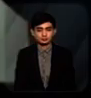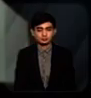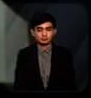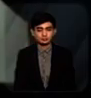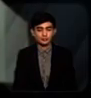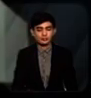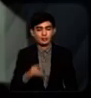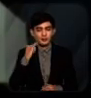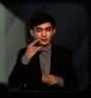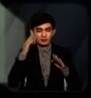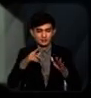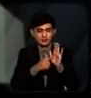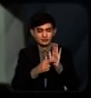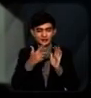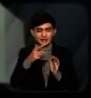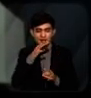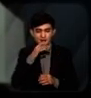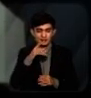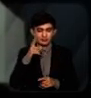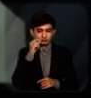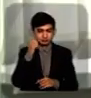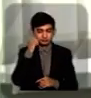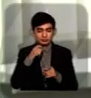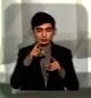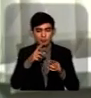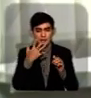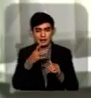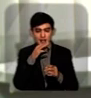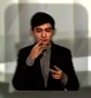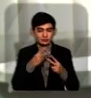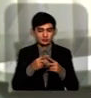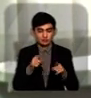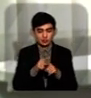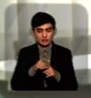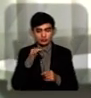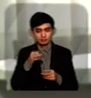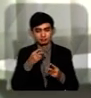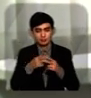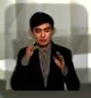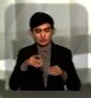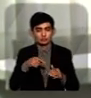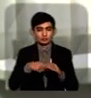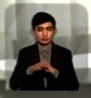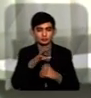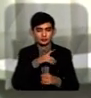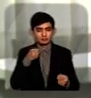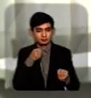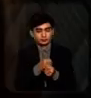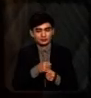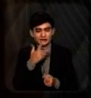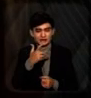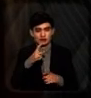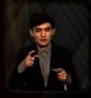В Павлодаре 73-летнего пенсионера приговорили к 5 годам лишения свободы. В колонию-поселение он отправится за то, что сбил на трассе